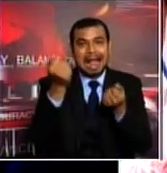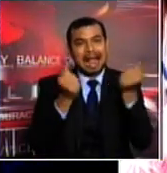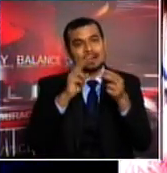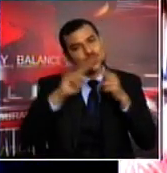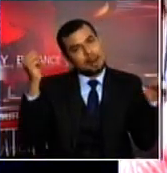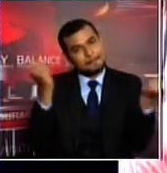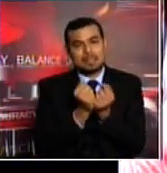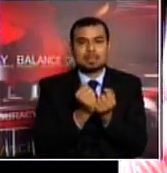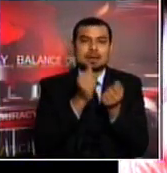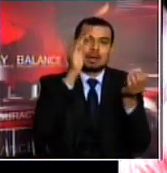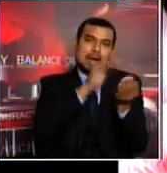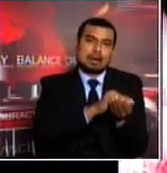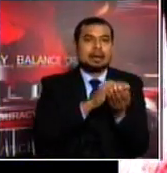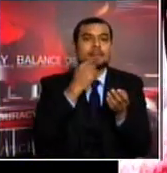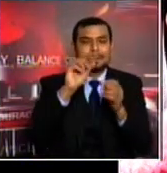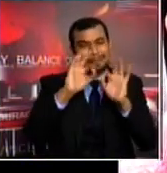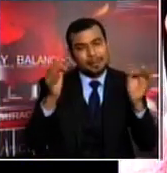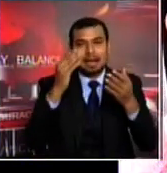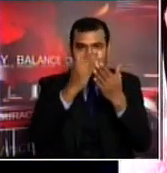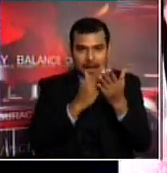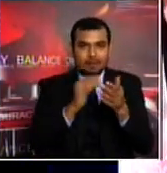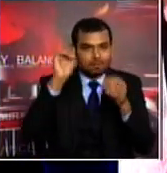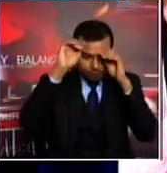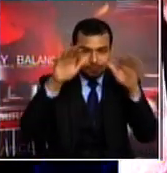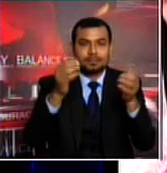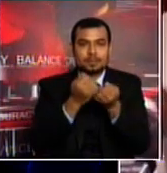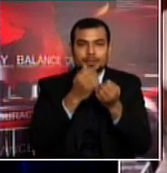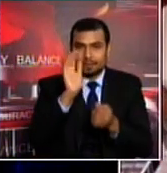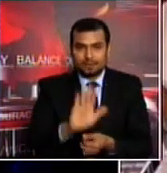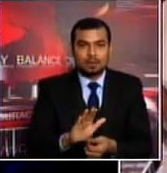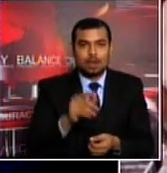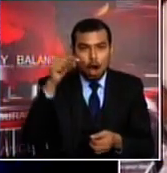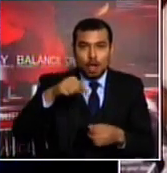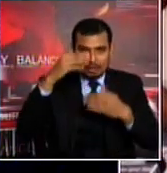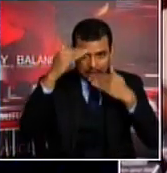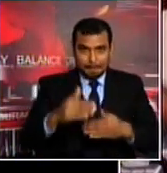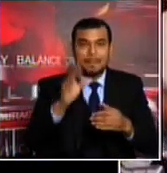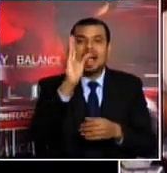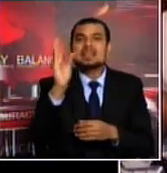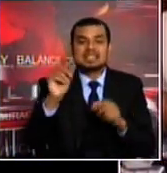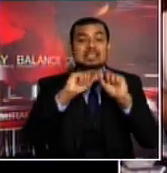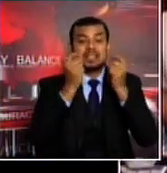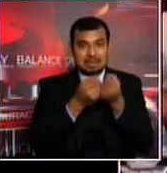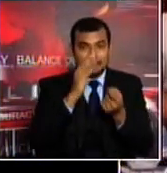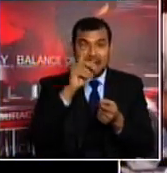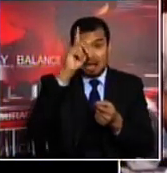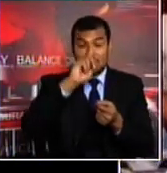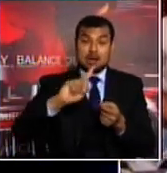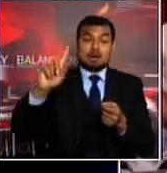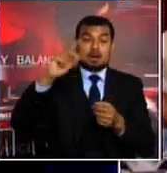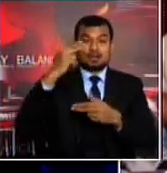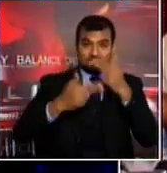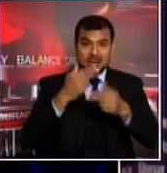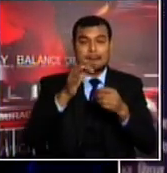जस्ता विभिन्न आन्दोलनका कार्यक्रमहरू सार्वजनिक गरेका छन्। अहिलेसम्म यातायात क्षेत्रमा एक छत्र राज गर्दै